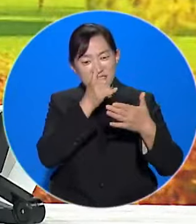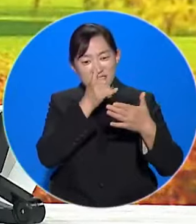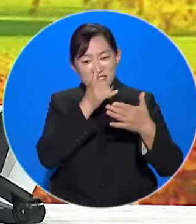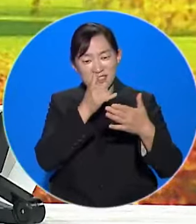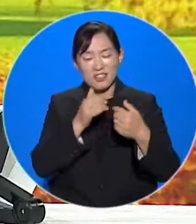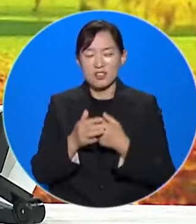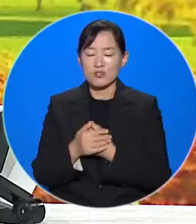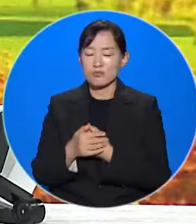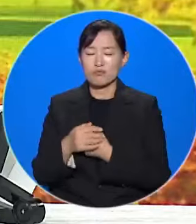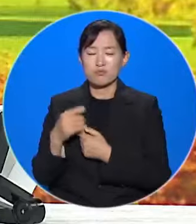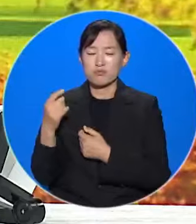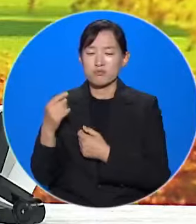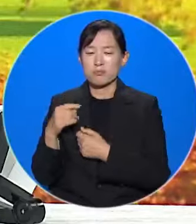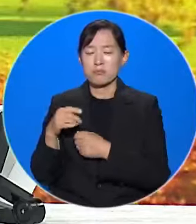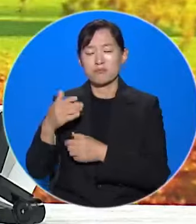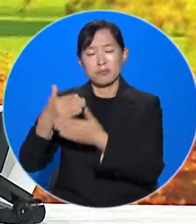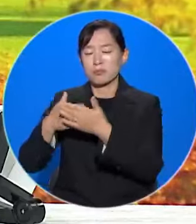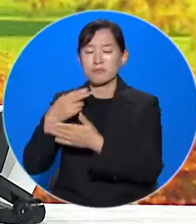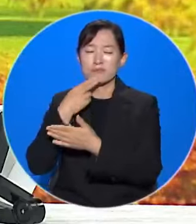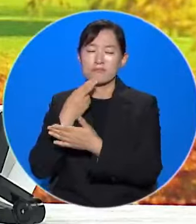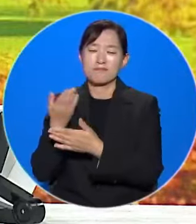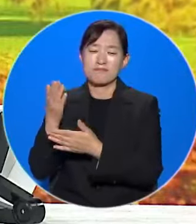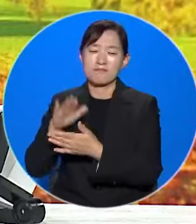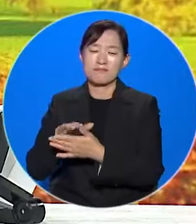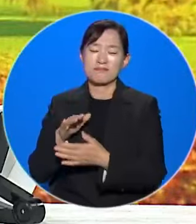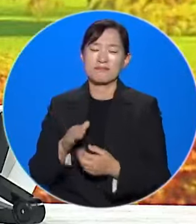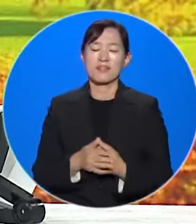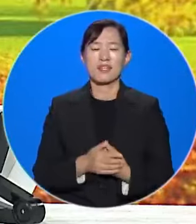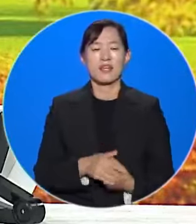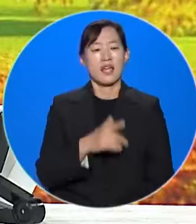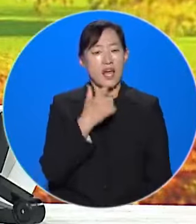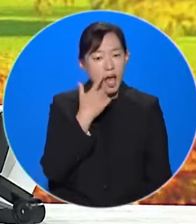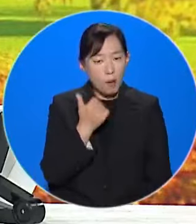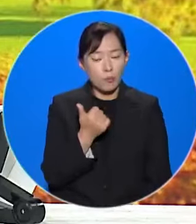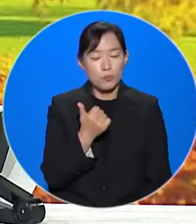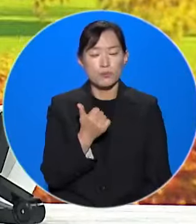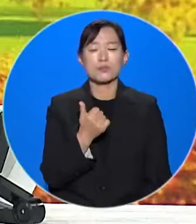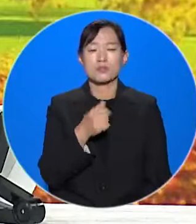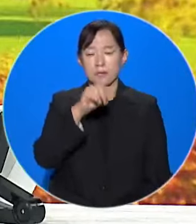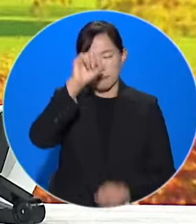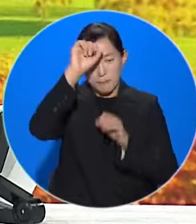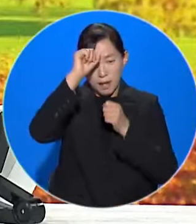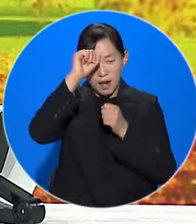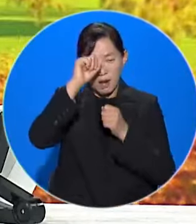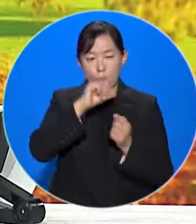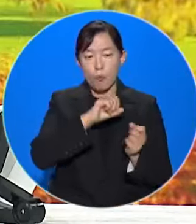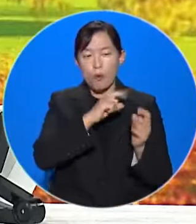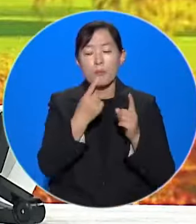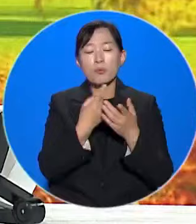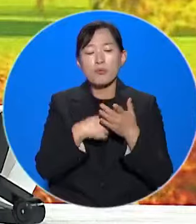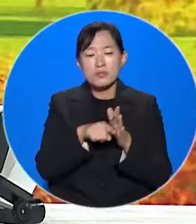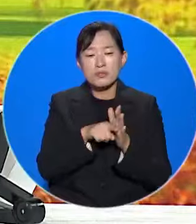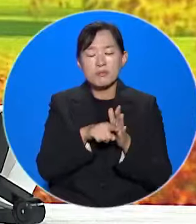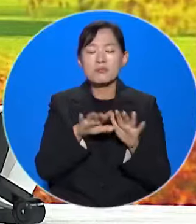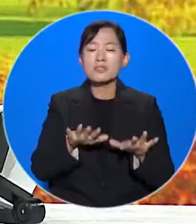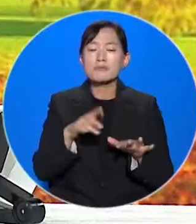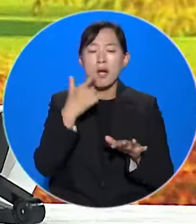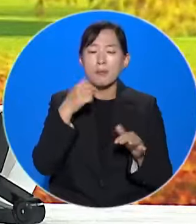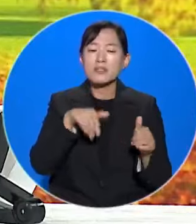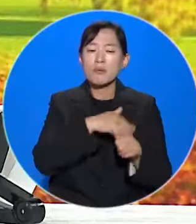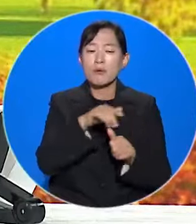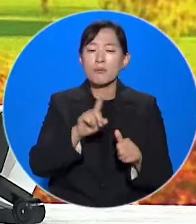TV 방송 안 틀어놨어요. 안 틀어놓으셨어요? 예. 그래요. 그럼 아버지 어쨌든 다리를 위해서 지금 어떤 상태세요? 아버지